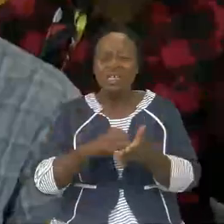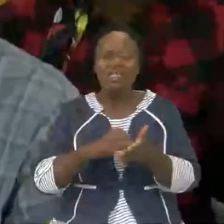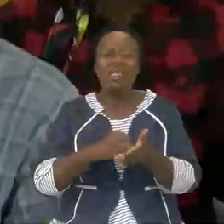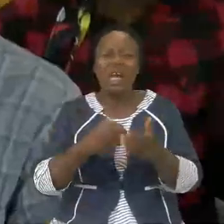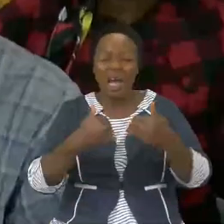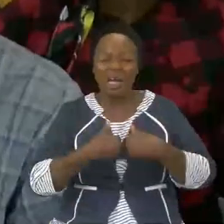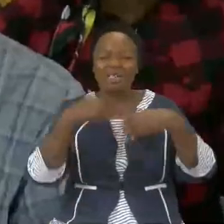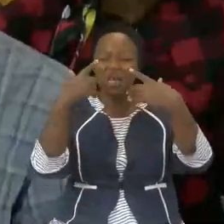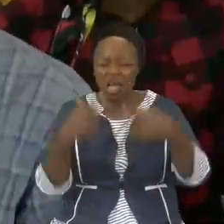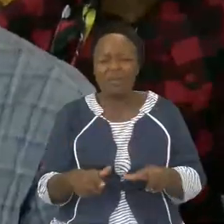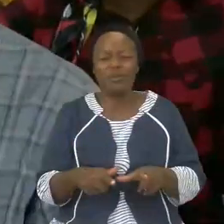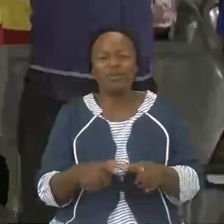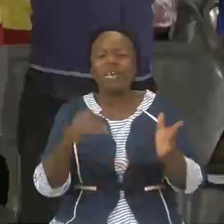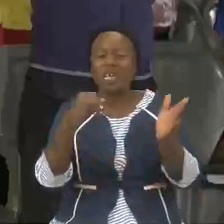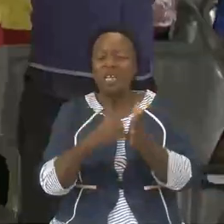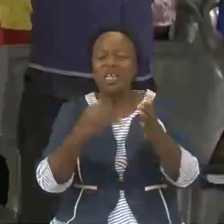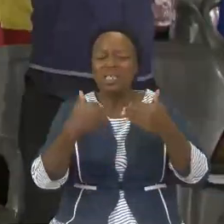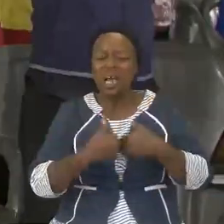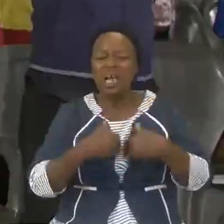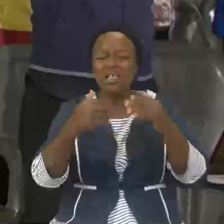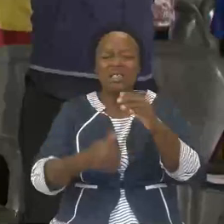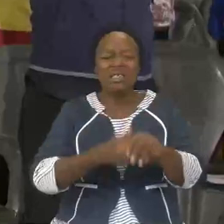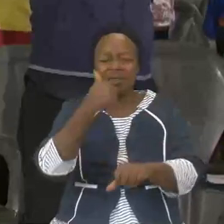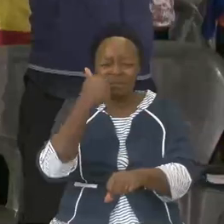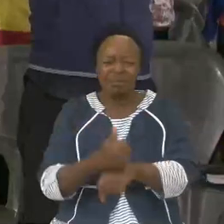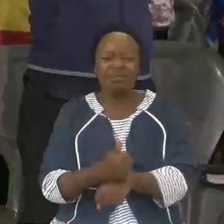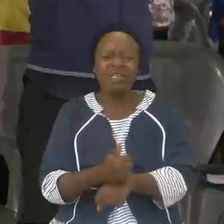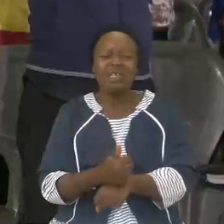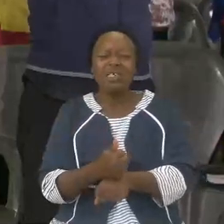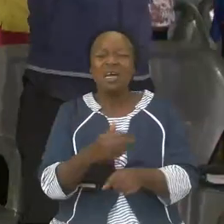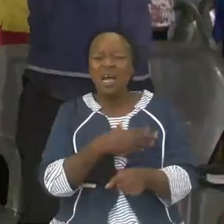C'est accompli. C'est confirmé,